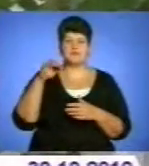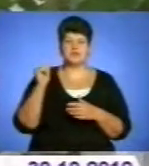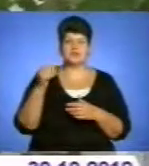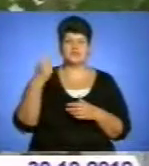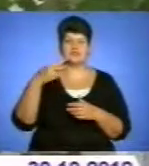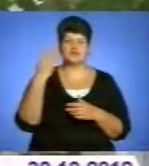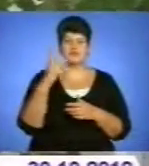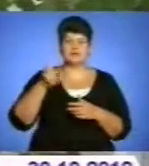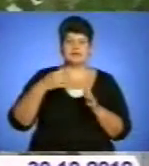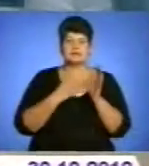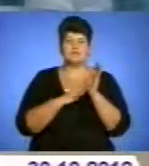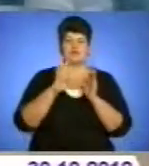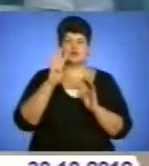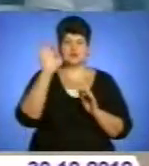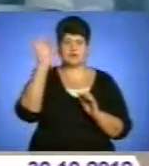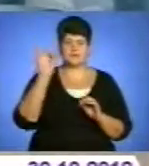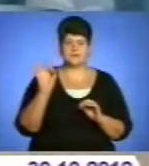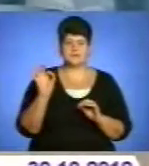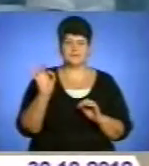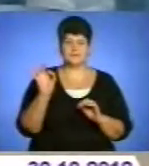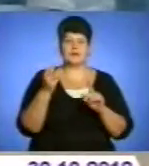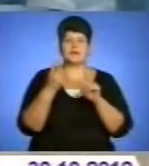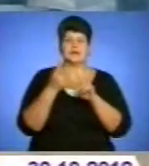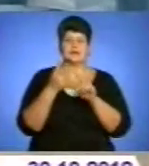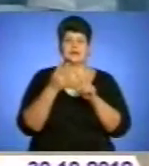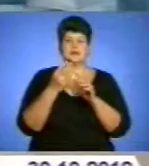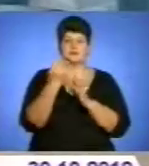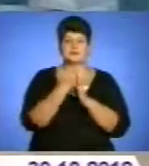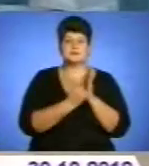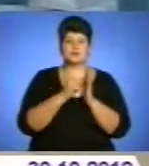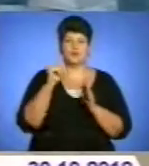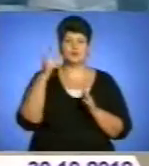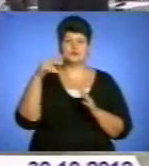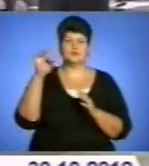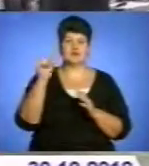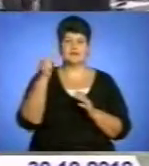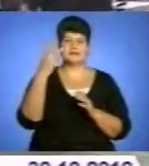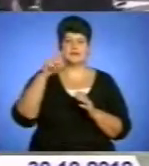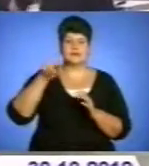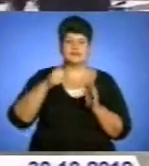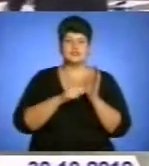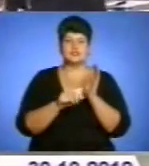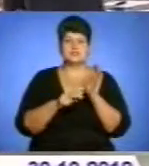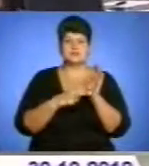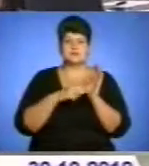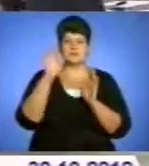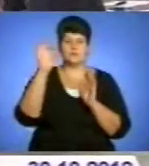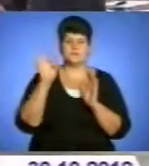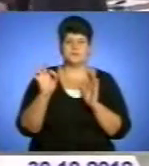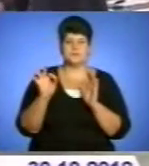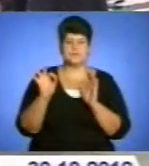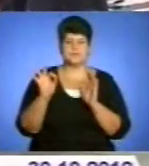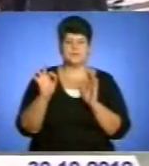,94%. Третє у списку політична партія «Удар» набрала 13,67% голосів.